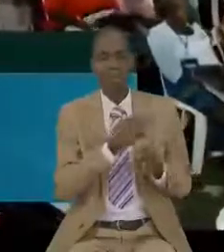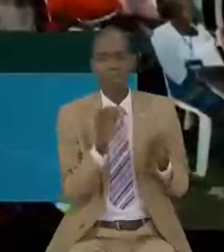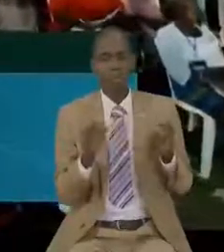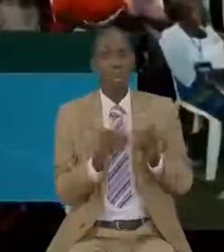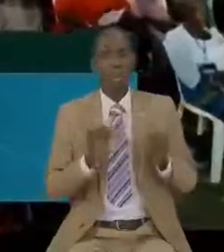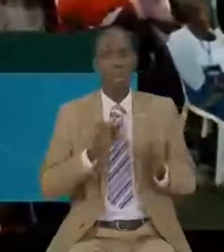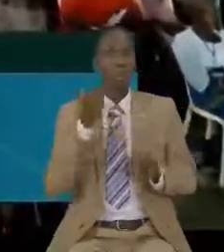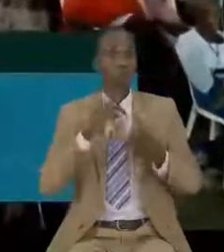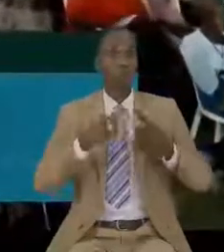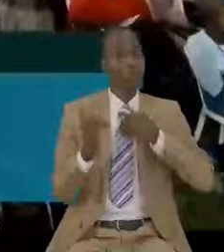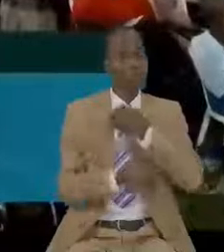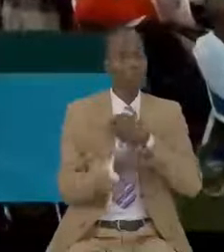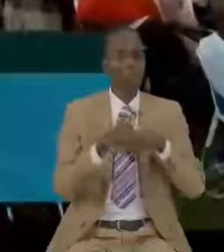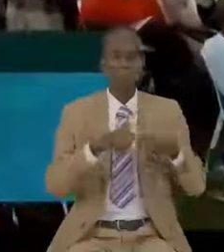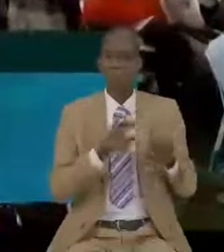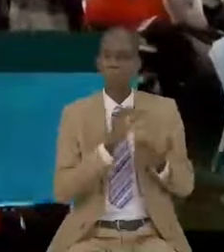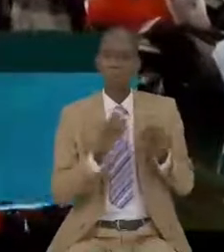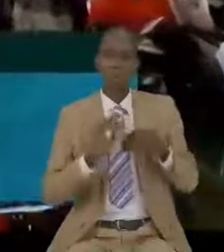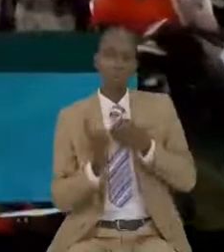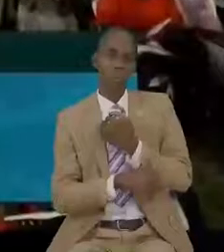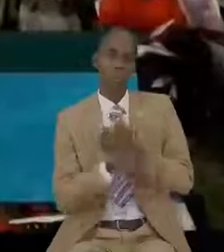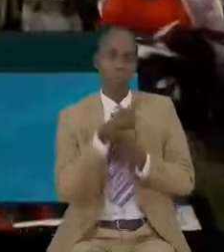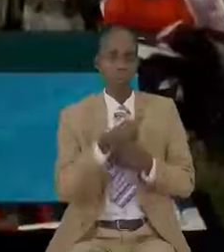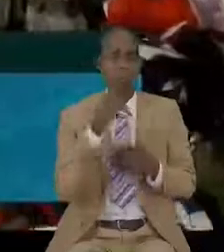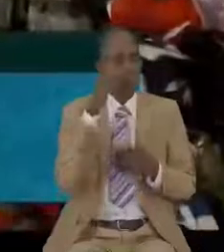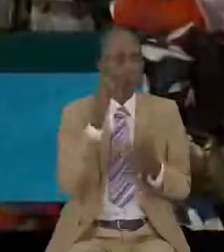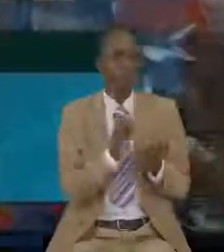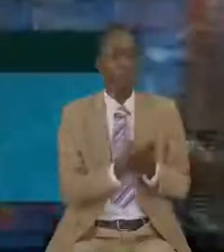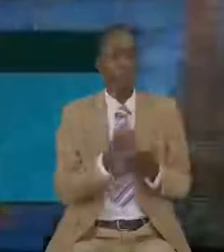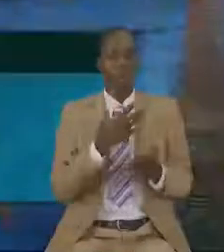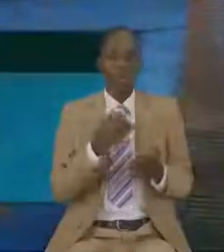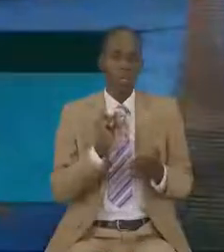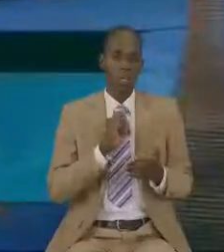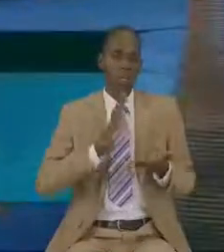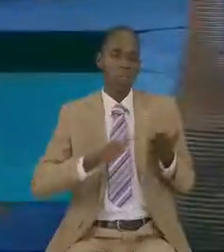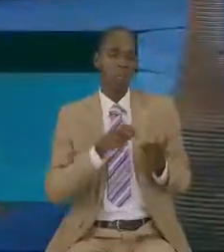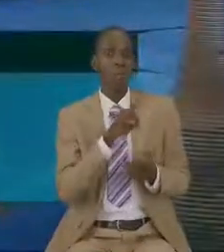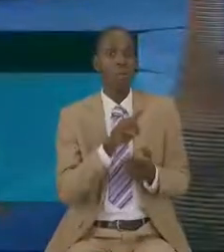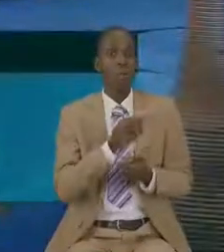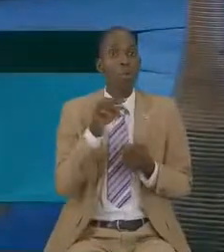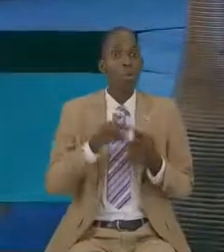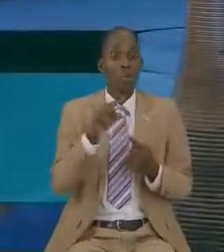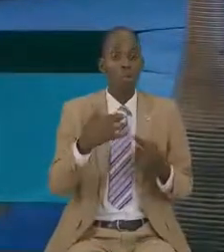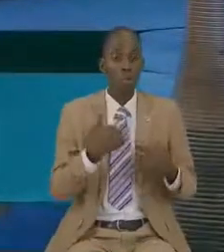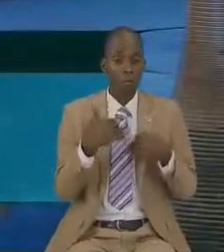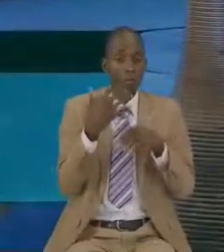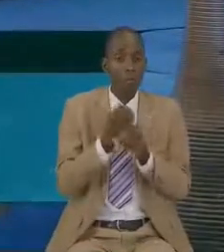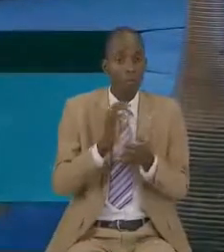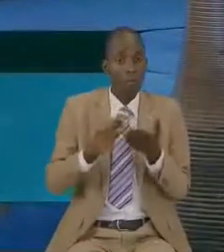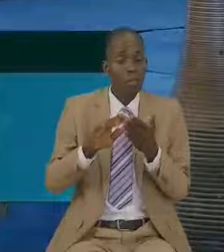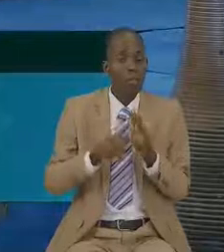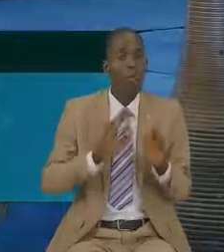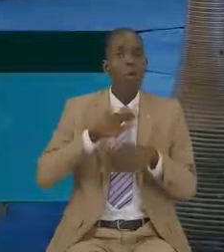cette chose que tu as faite. Et vraiment, quand tu as pardonné, toute punition est ôtée. Quand